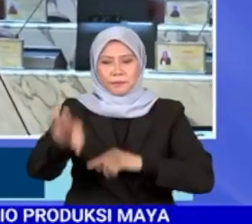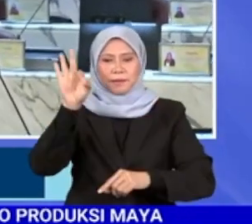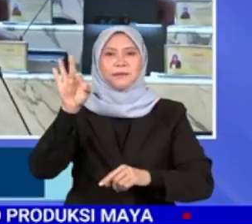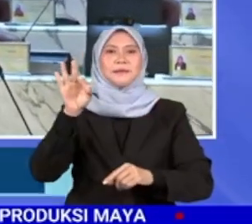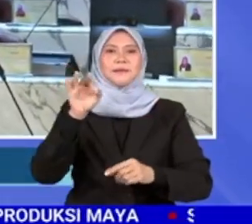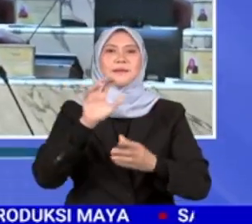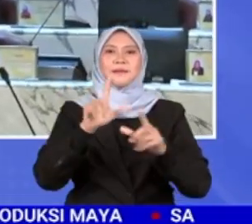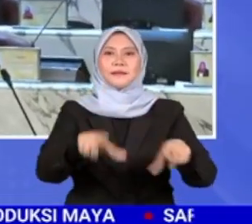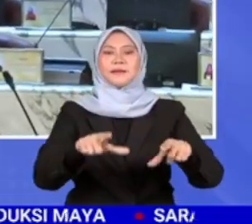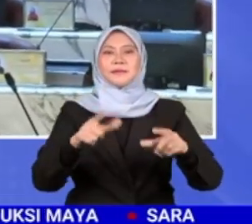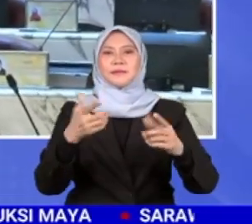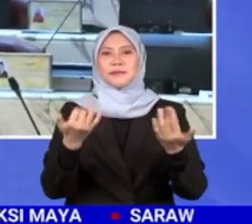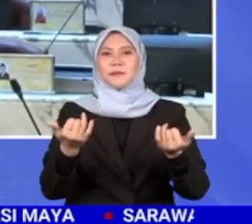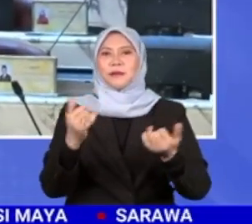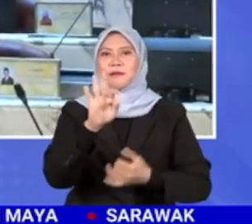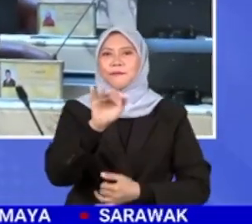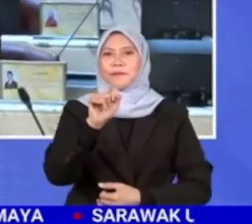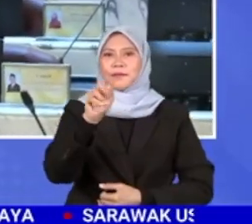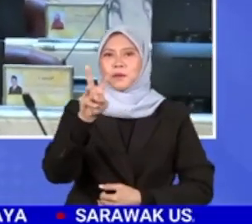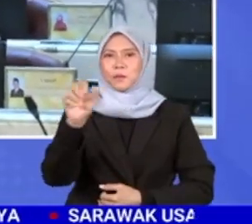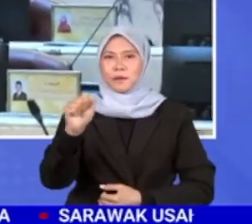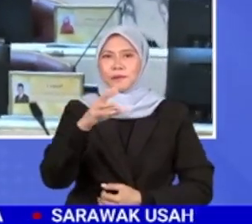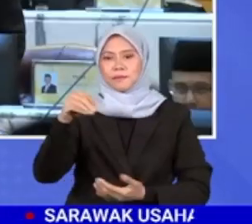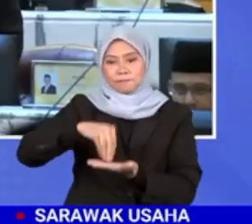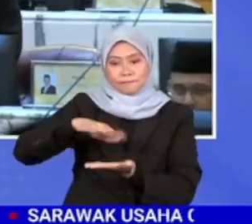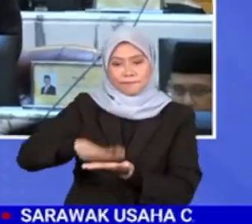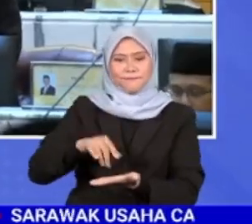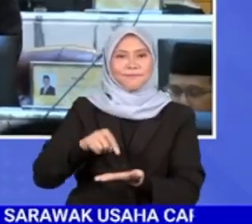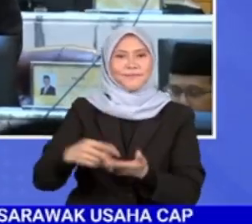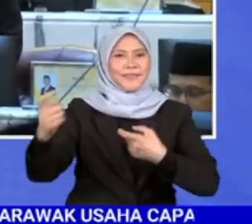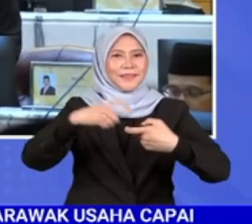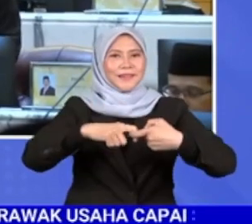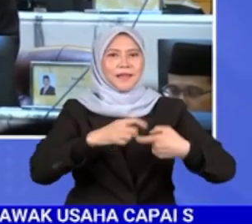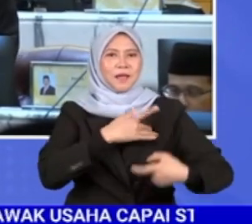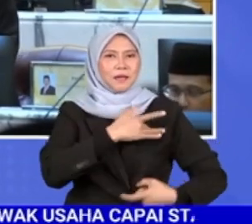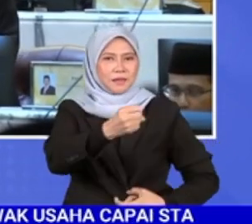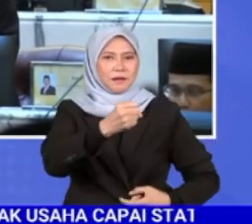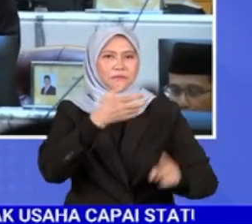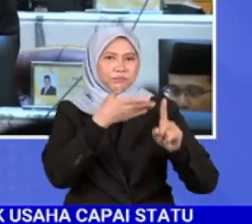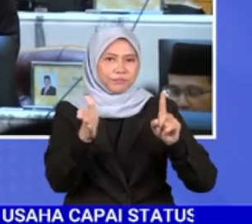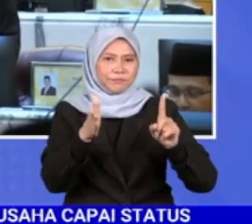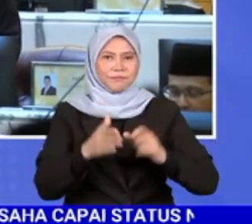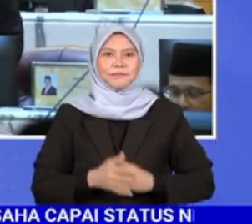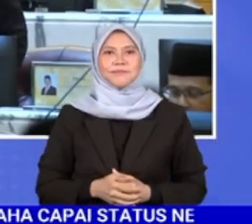telah diletakkan dalam senarai fatwa dan warta berkaitan akidah di negeri itu.